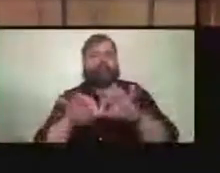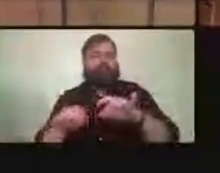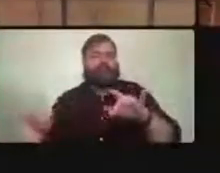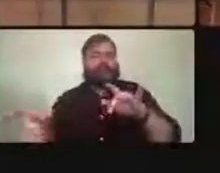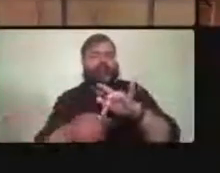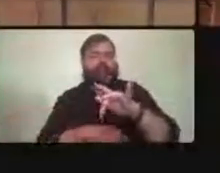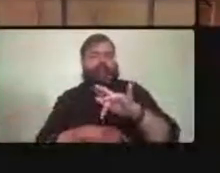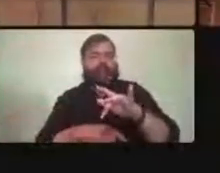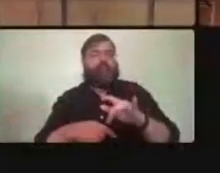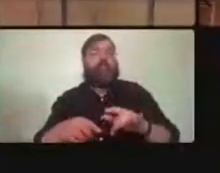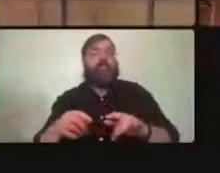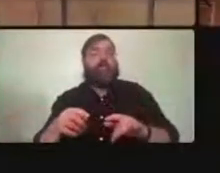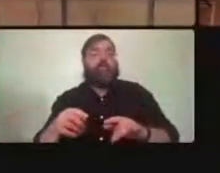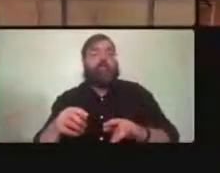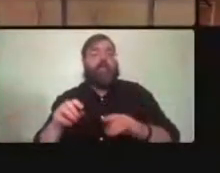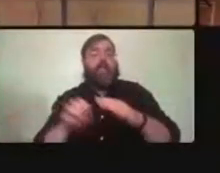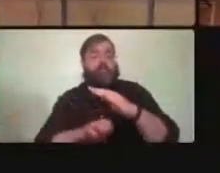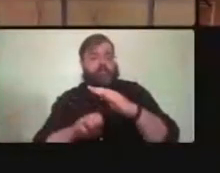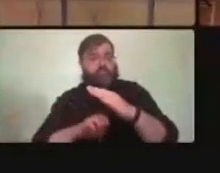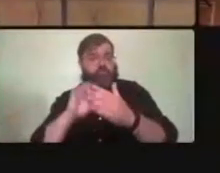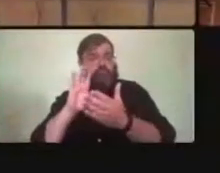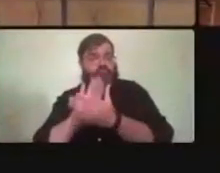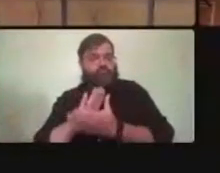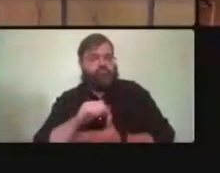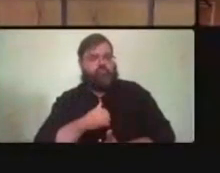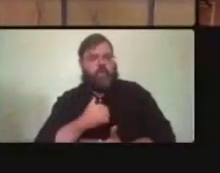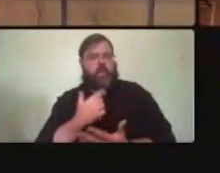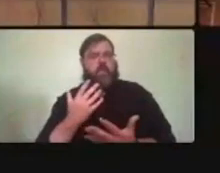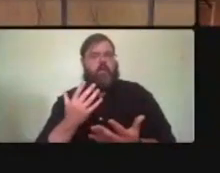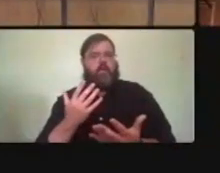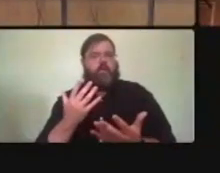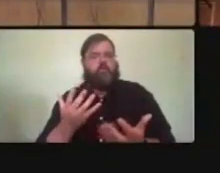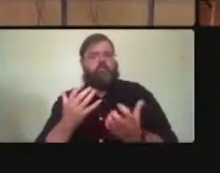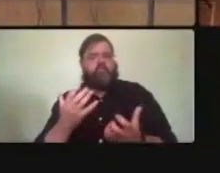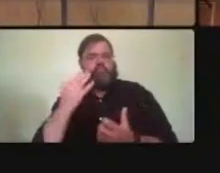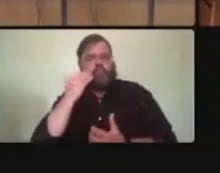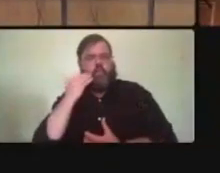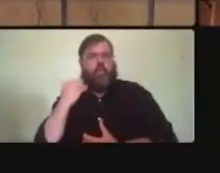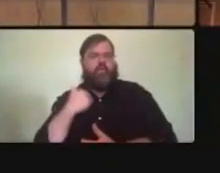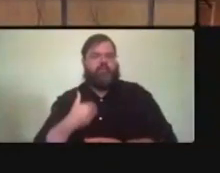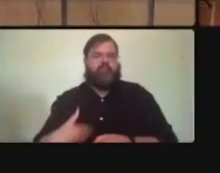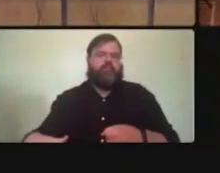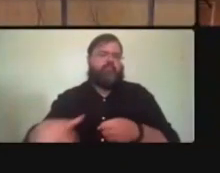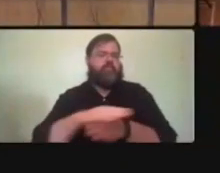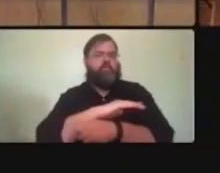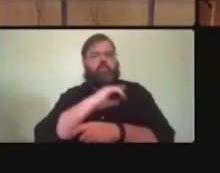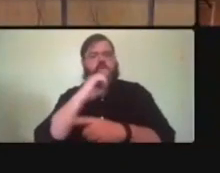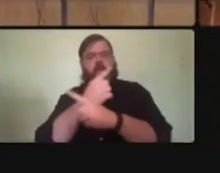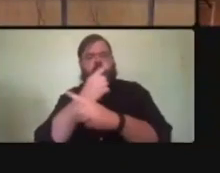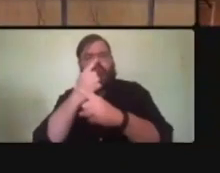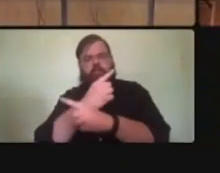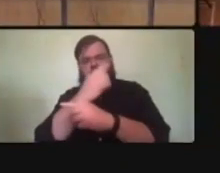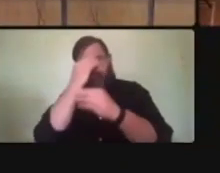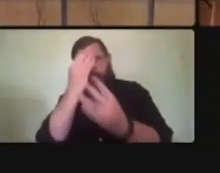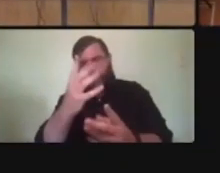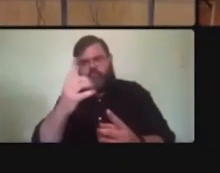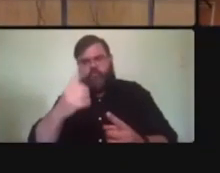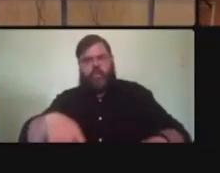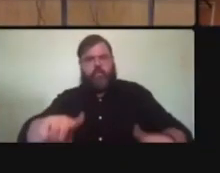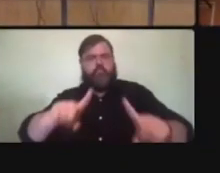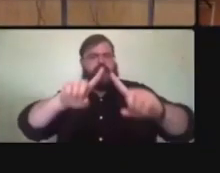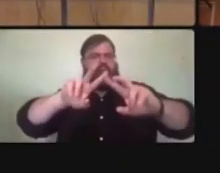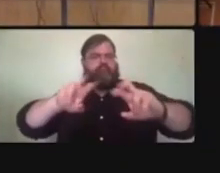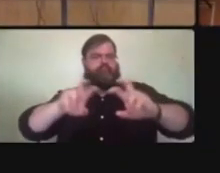kuhusu nafasi za kazi katika baadhi ya shule zetu. Lakini kwa kufikia sasa